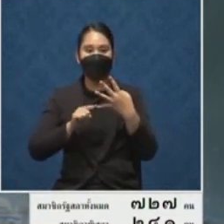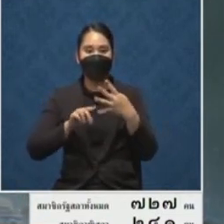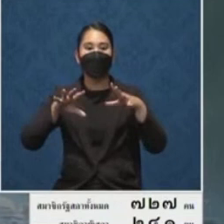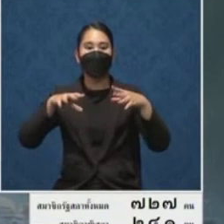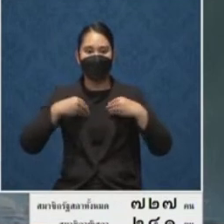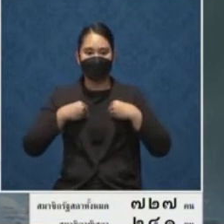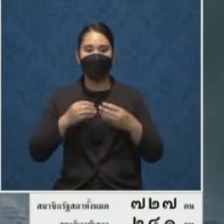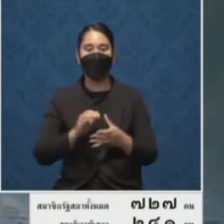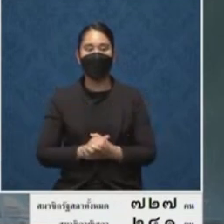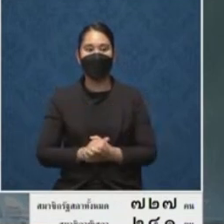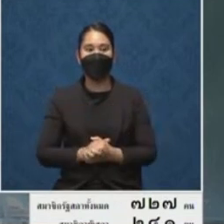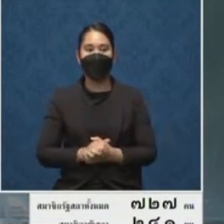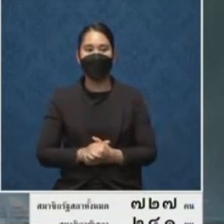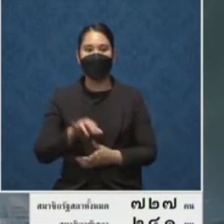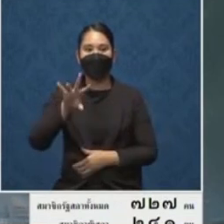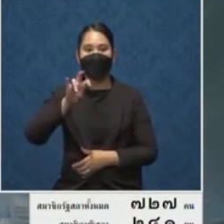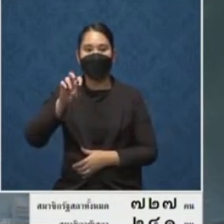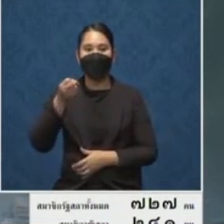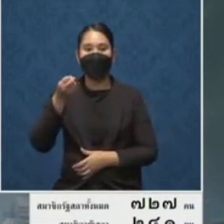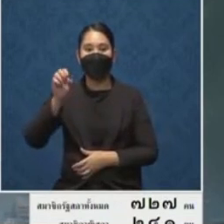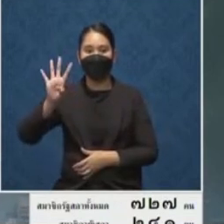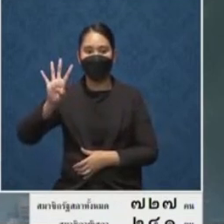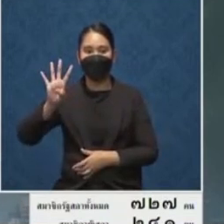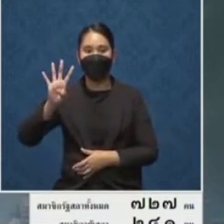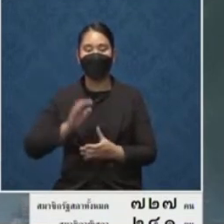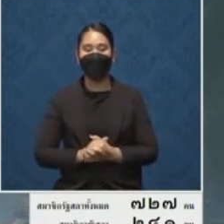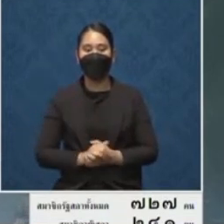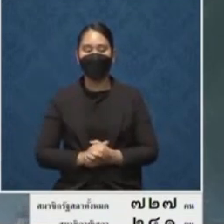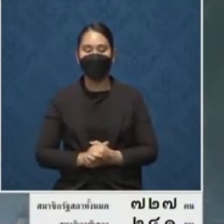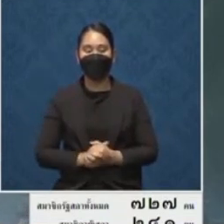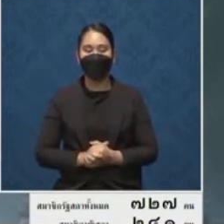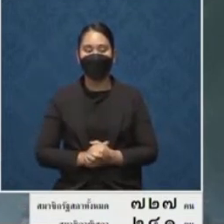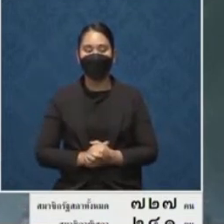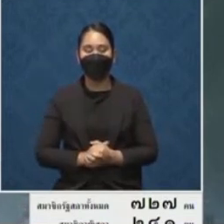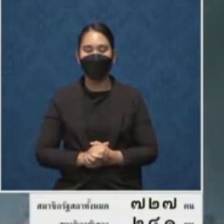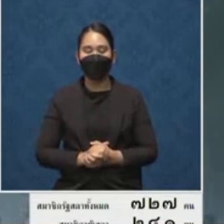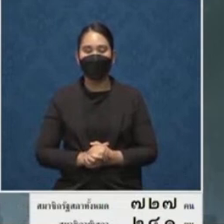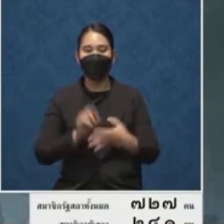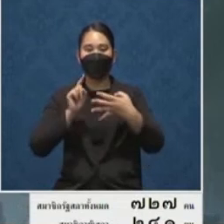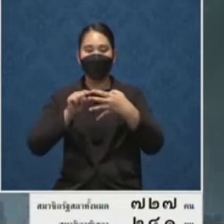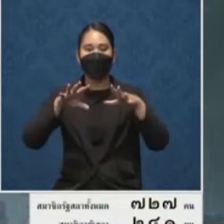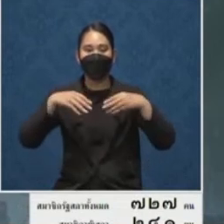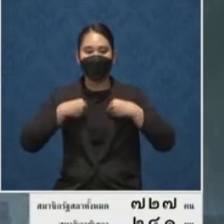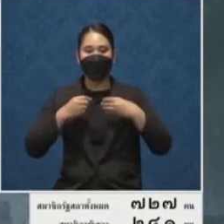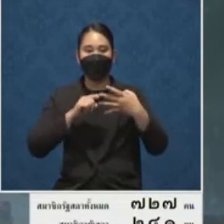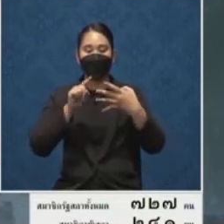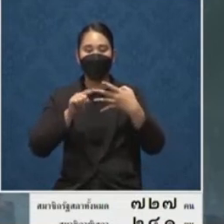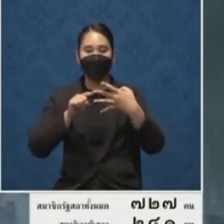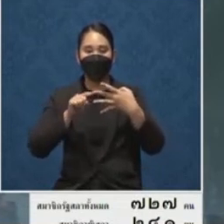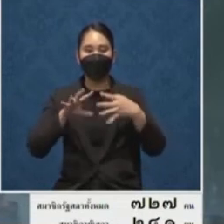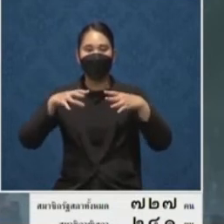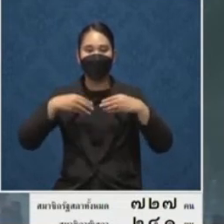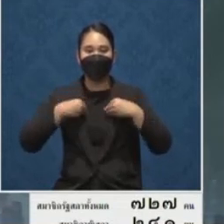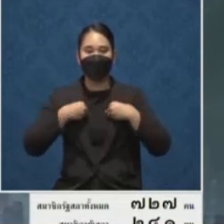รับหลักการ3รับหลักการ4รับหลักการครับ 714นายอิสระเสรีวัฒ